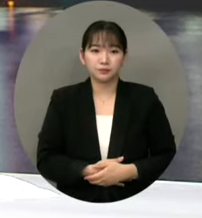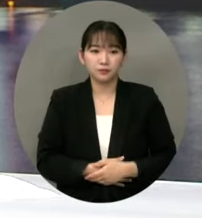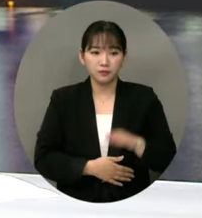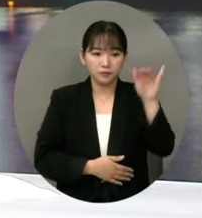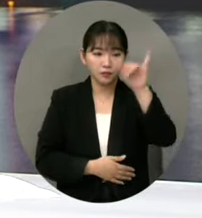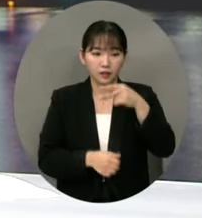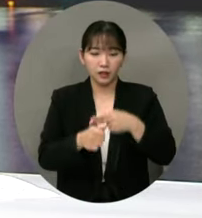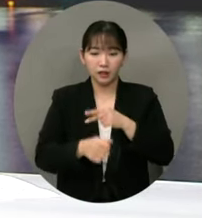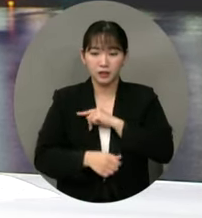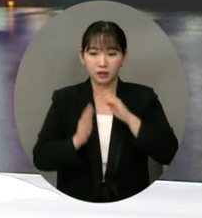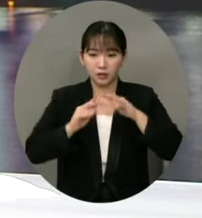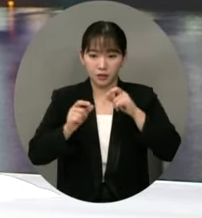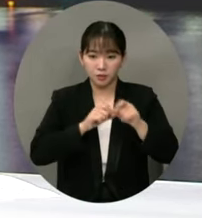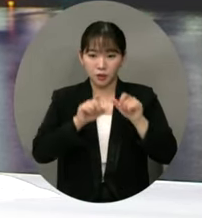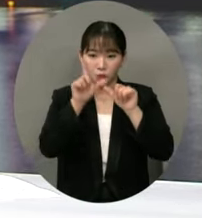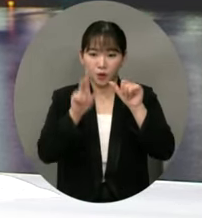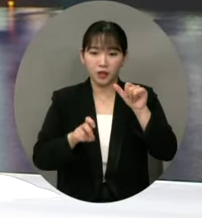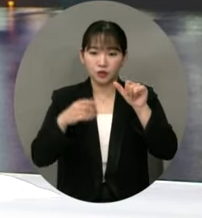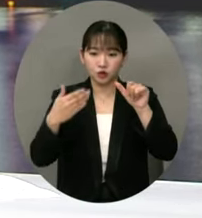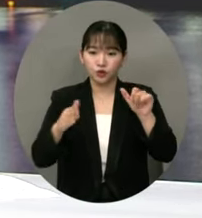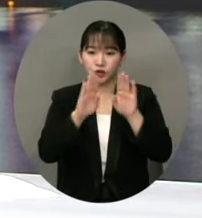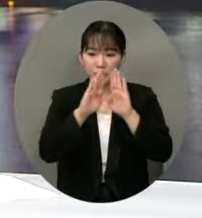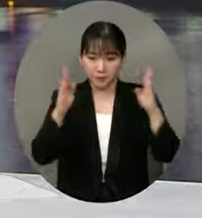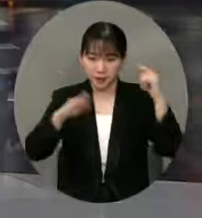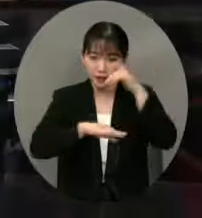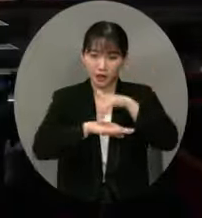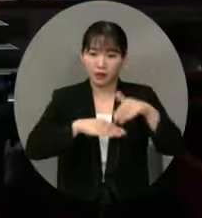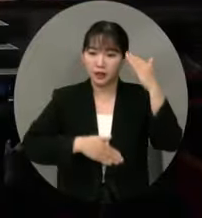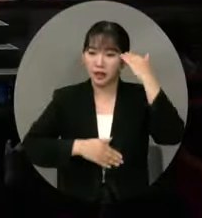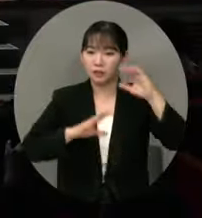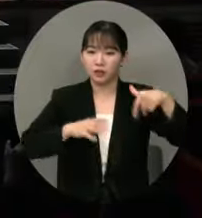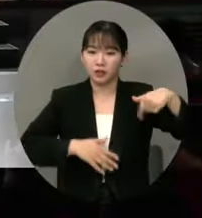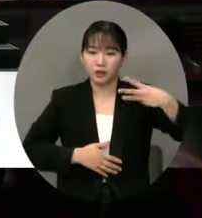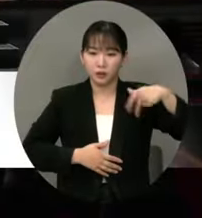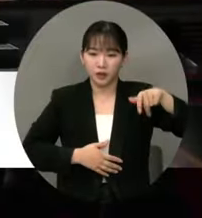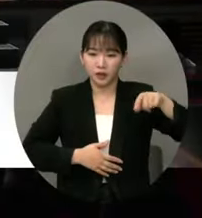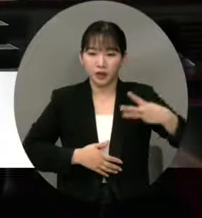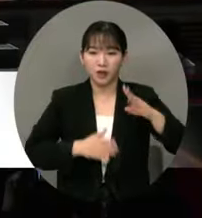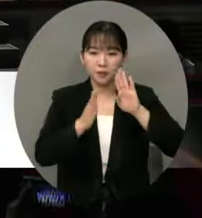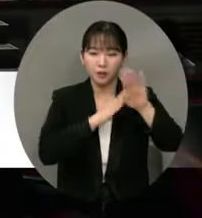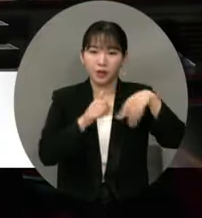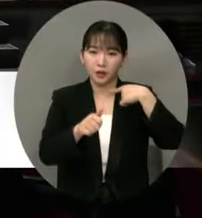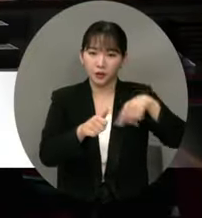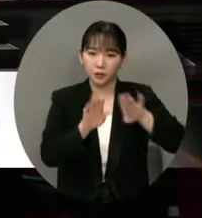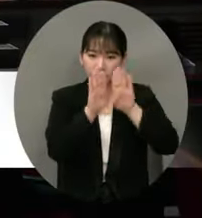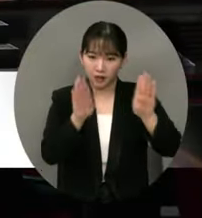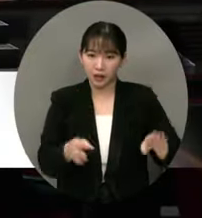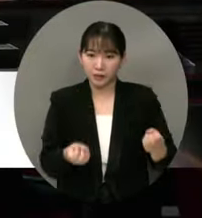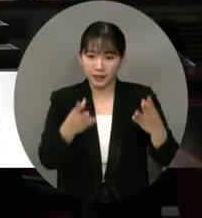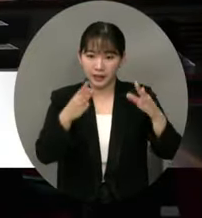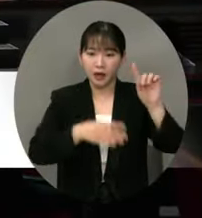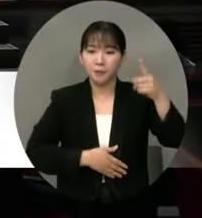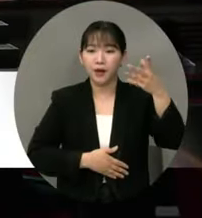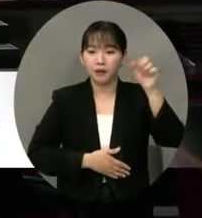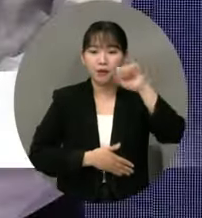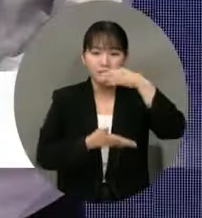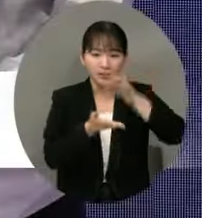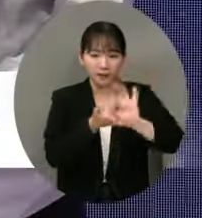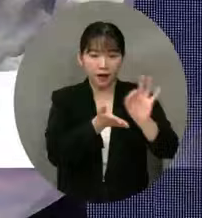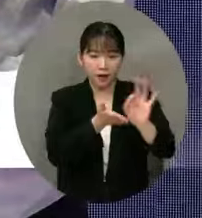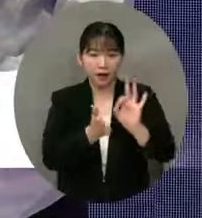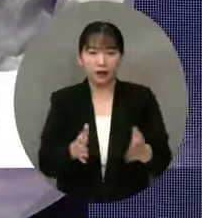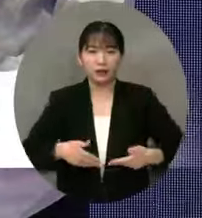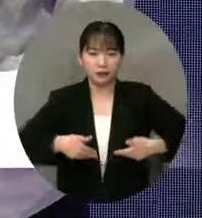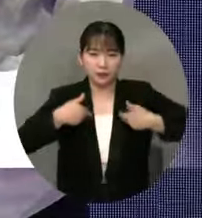전교조 전남지부는 오는 5월 29일 개막하는 대한민국 글로컬 미래교육 박람회가 100억 원대 예산을 사용하는